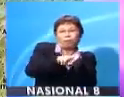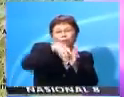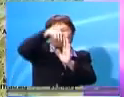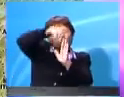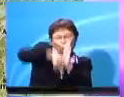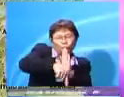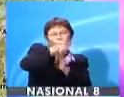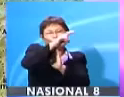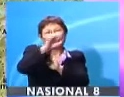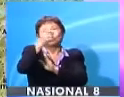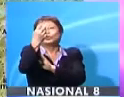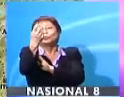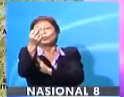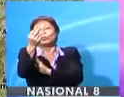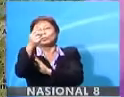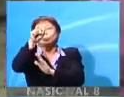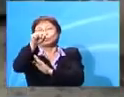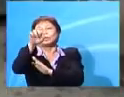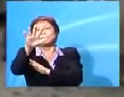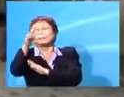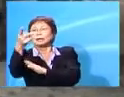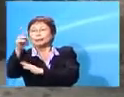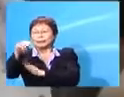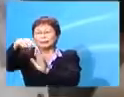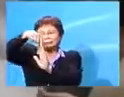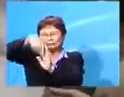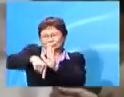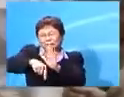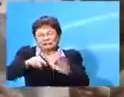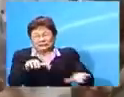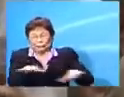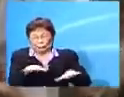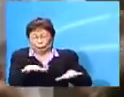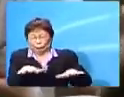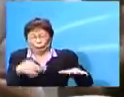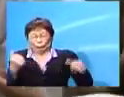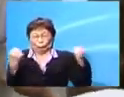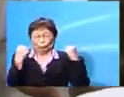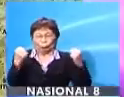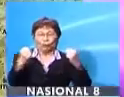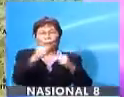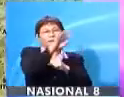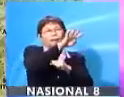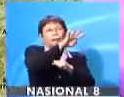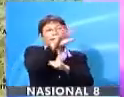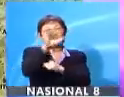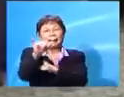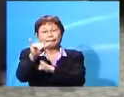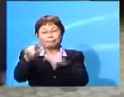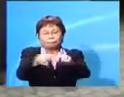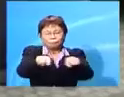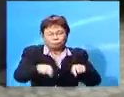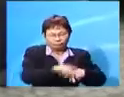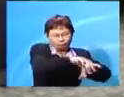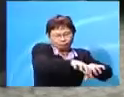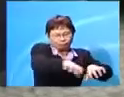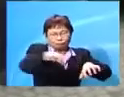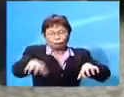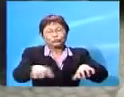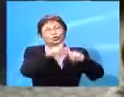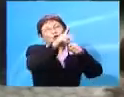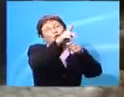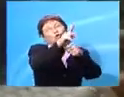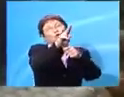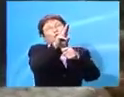kedalaman 212.5 km. Gegaran kuat dapat dirasai di 46 kawasan termasuk Kalafgan,